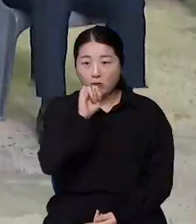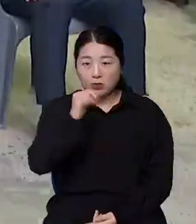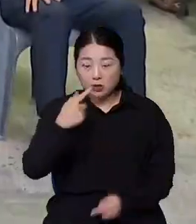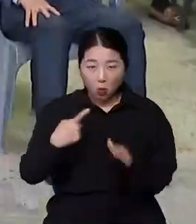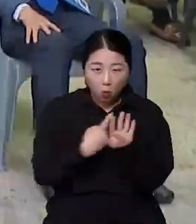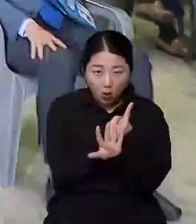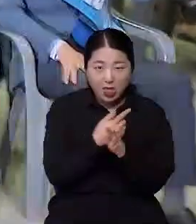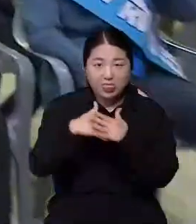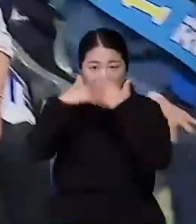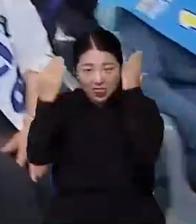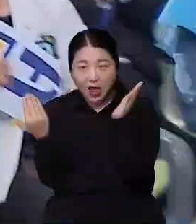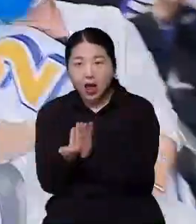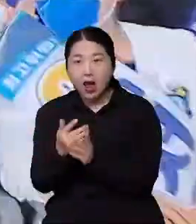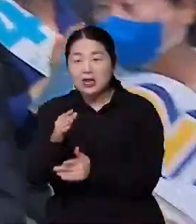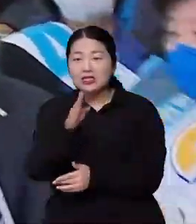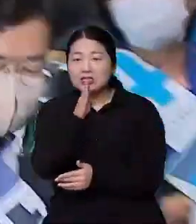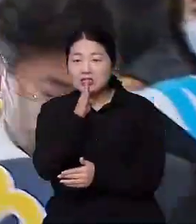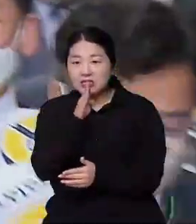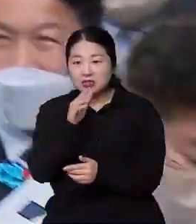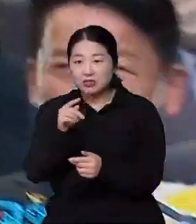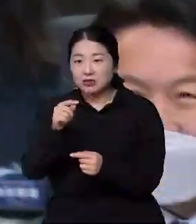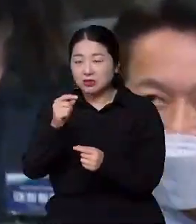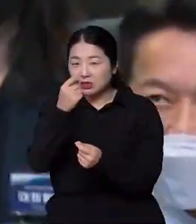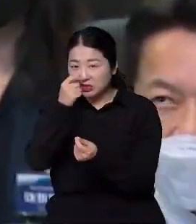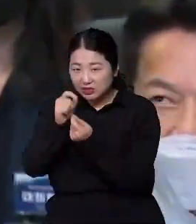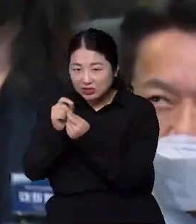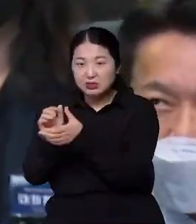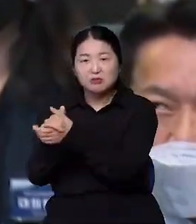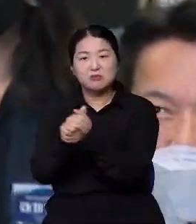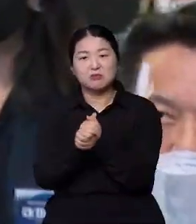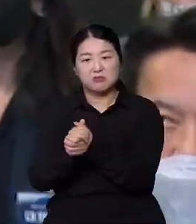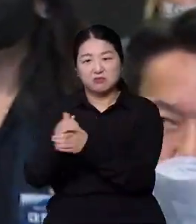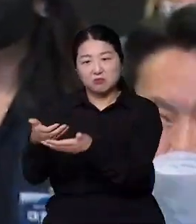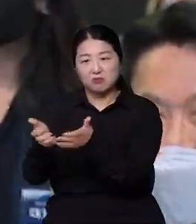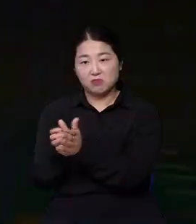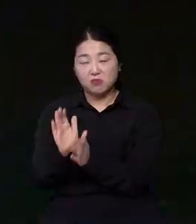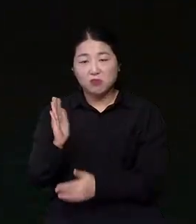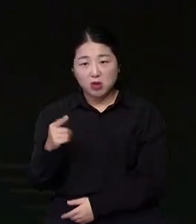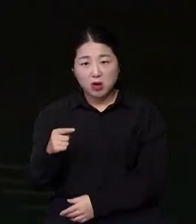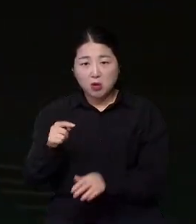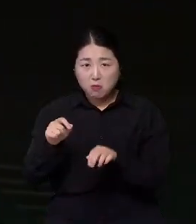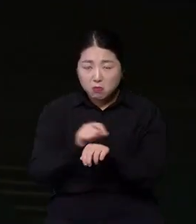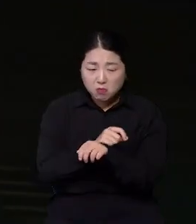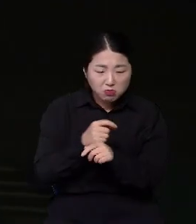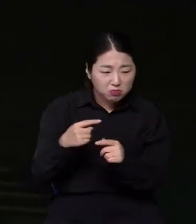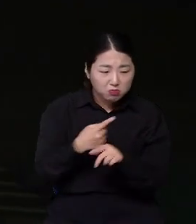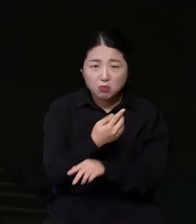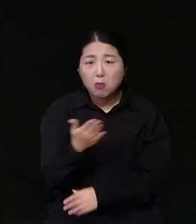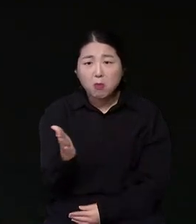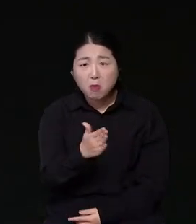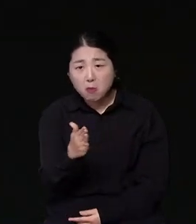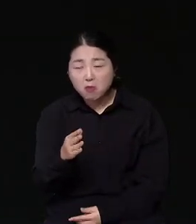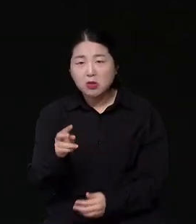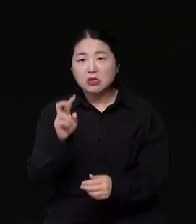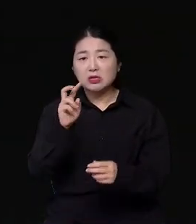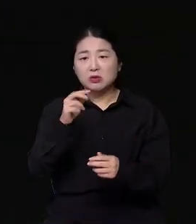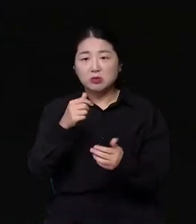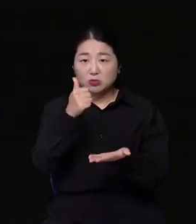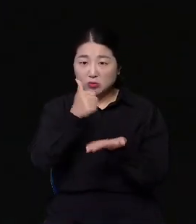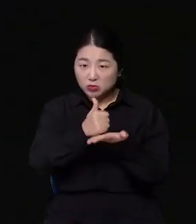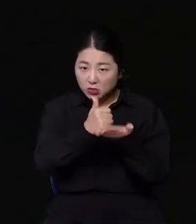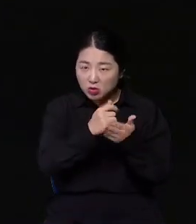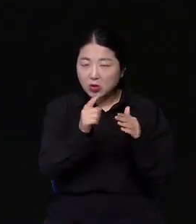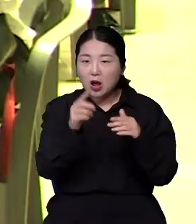모두 이른바 친 이재명계가 독식했습니다. 현 지도부는 별다른 이변이 없는 한 22대 총선